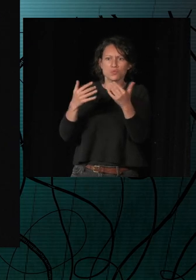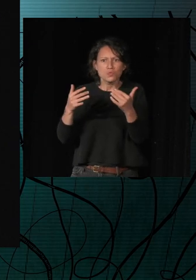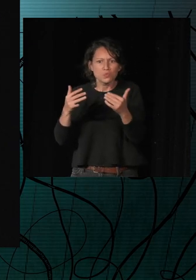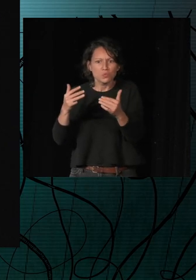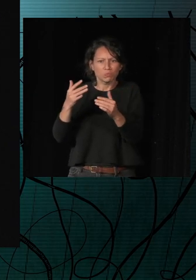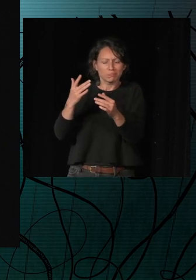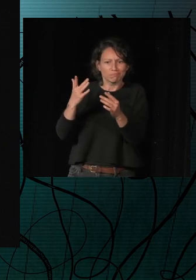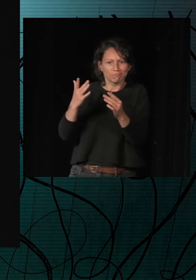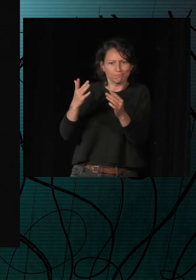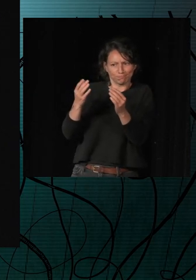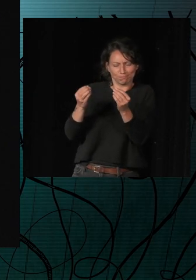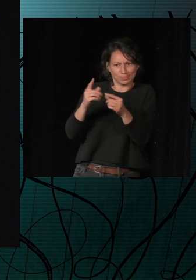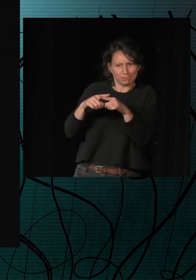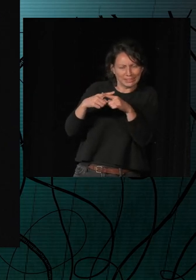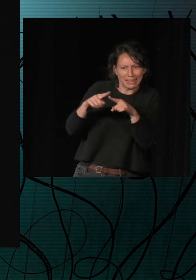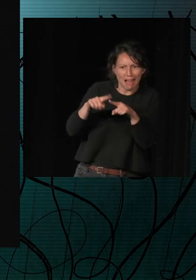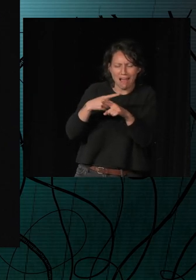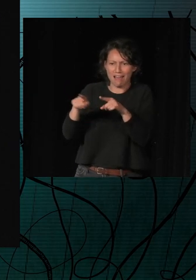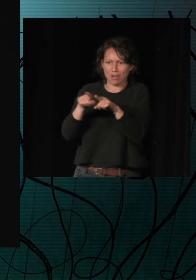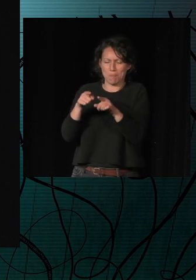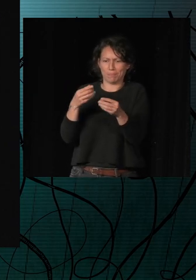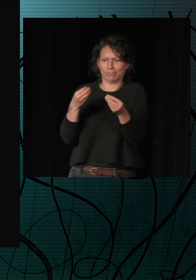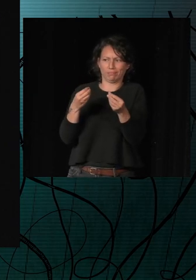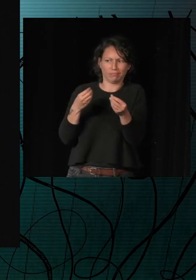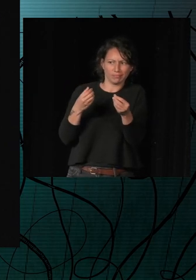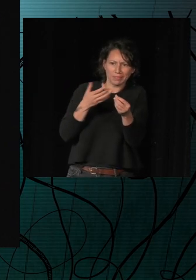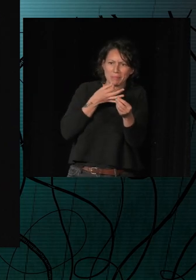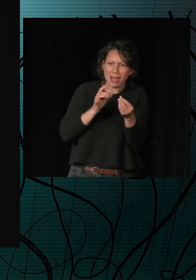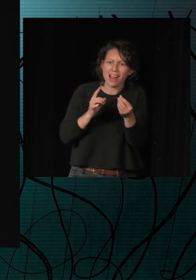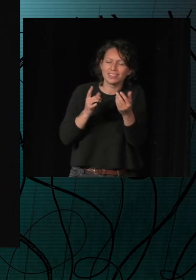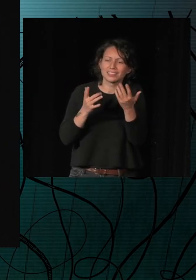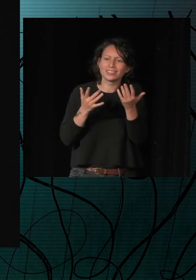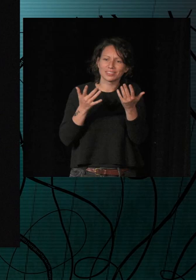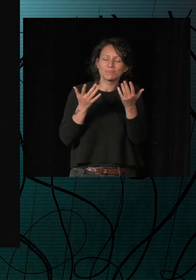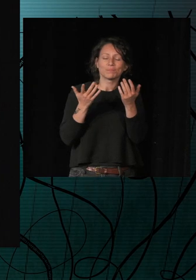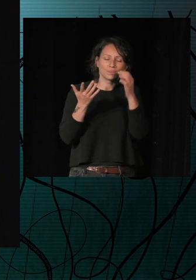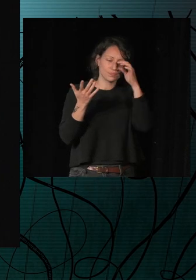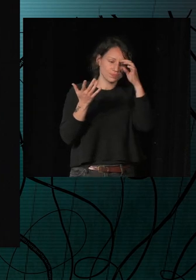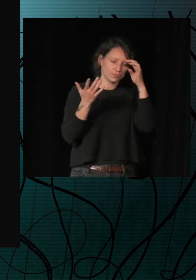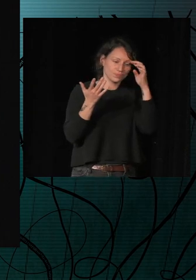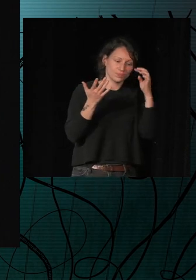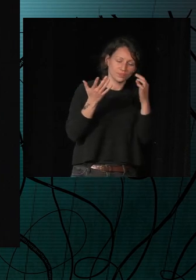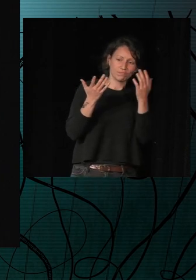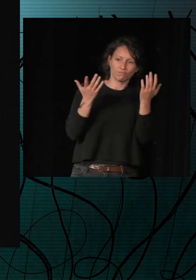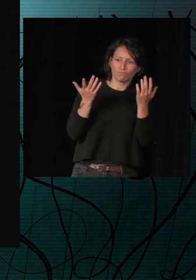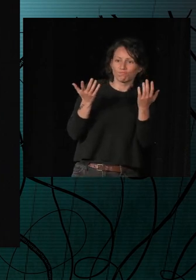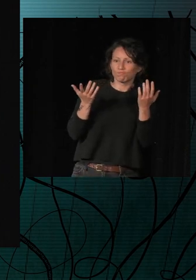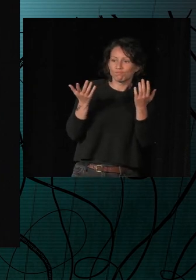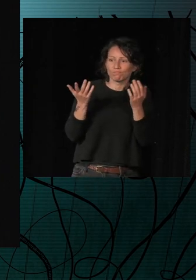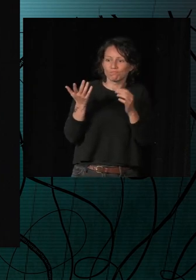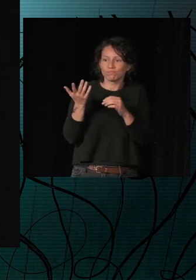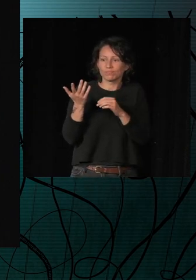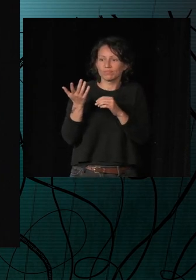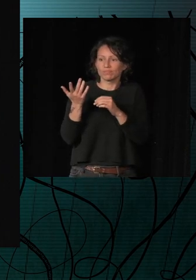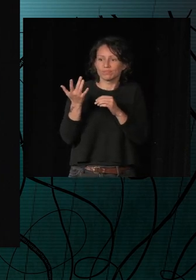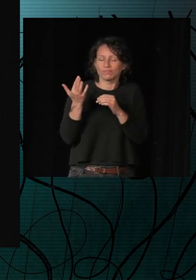clowns ou ce genre de chos-là euh où au final on reprend des des trucs un peu il y a